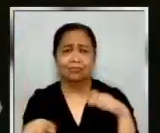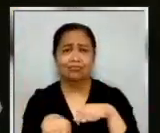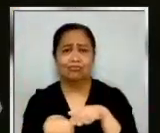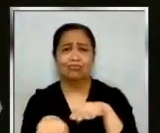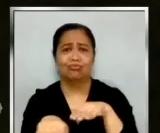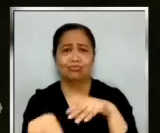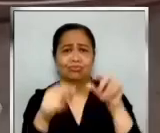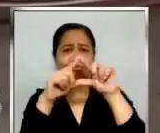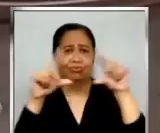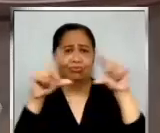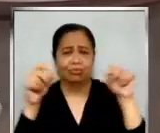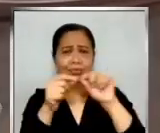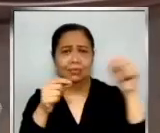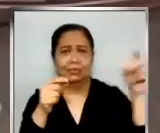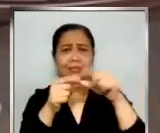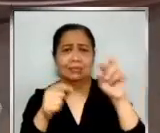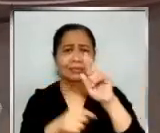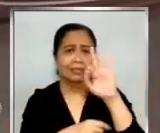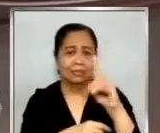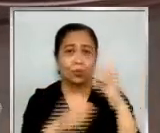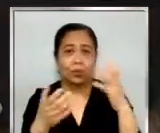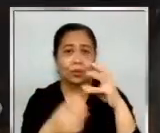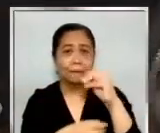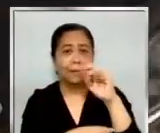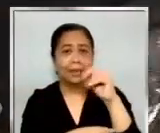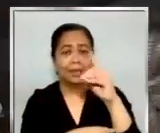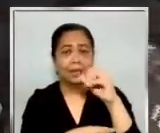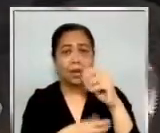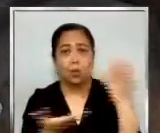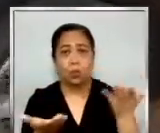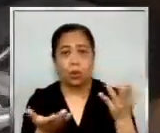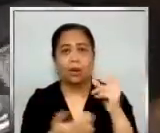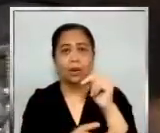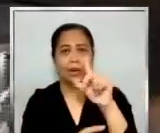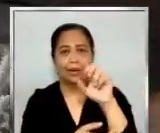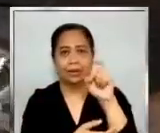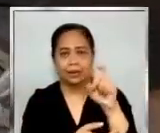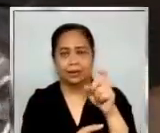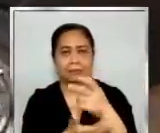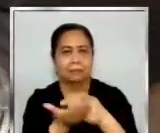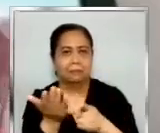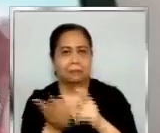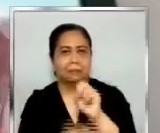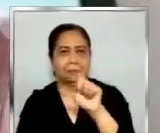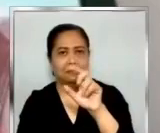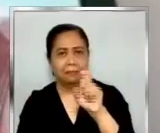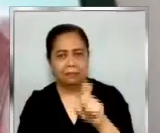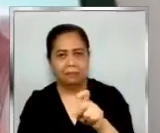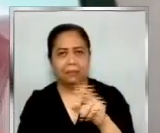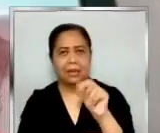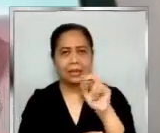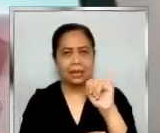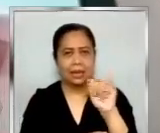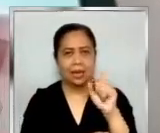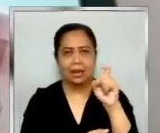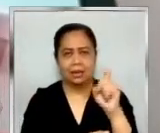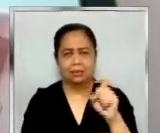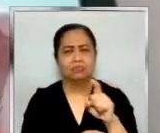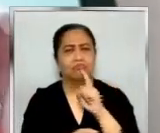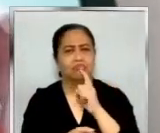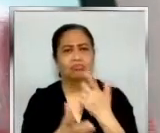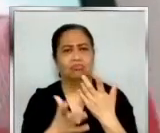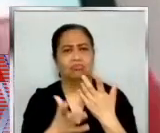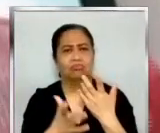ng RFID sa Mindanao exit sa NLEX at sa ilang bahagi ng SLEX at na EX. Talagang nagkakaroon ng mga glitches,